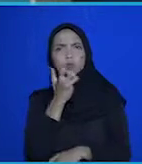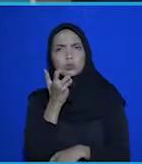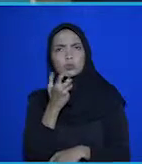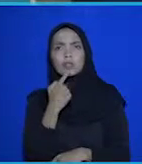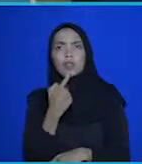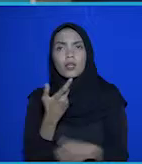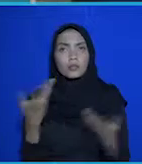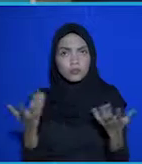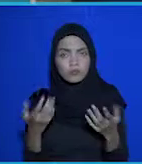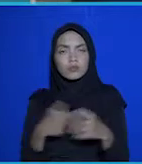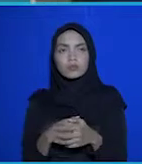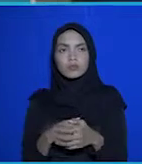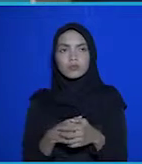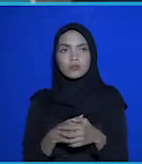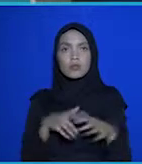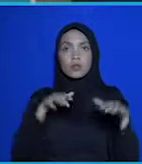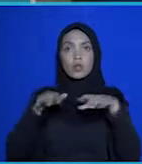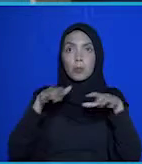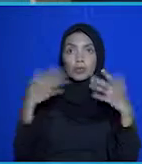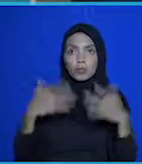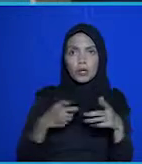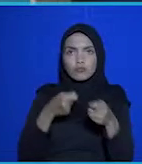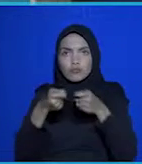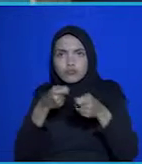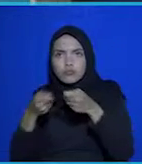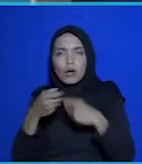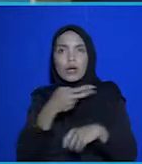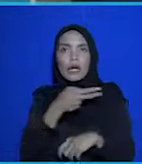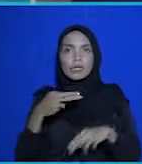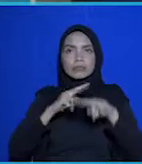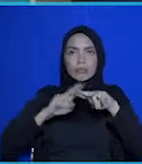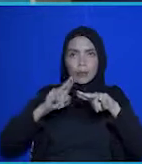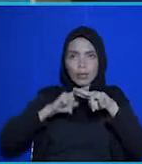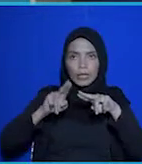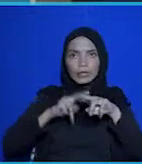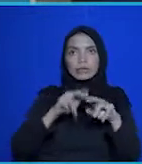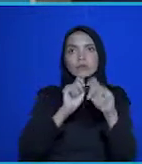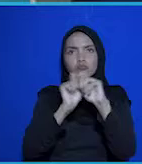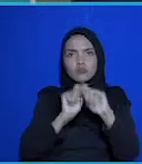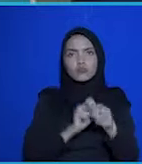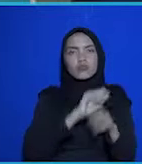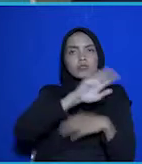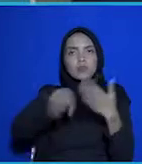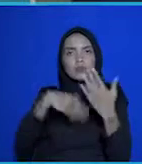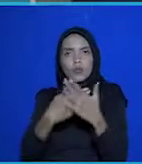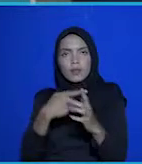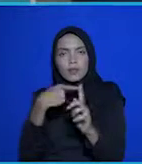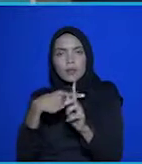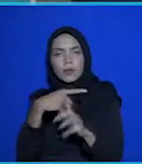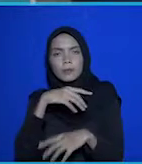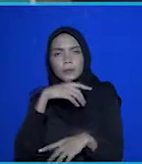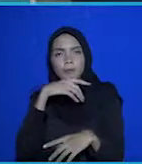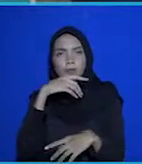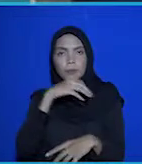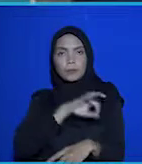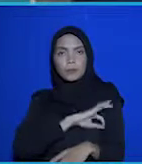serius di dalam penanganan pasca gempa, jadi rehabilitasi dan lain sebagainya.